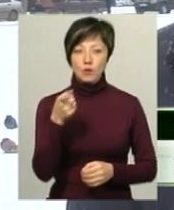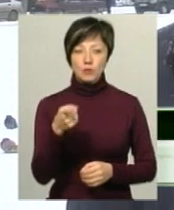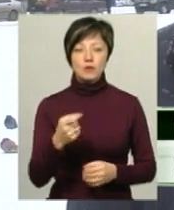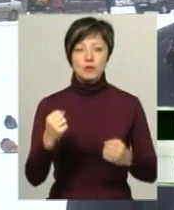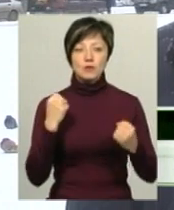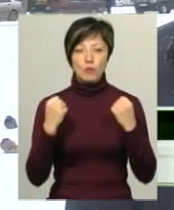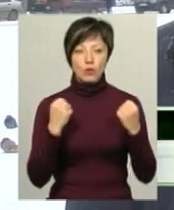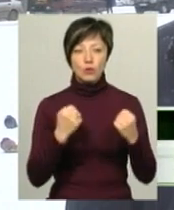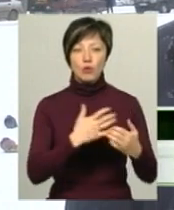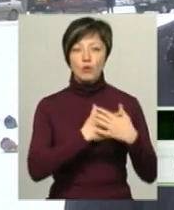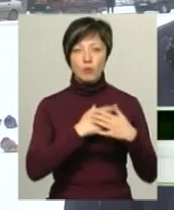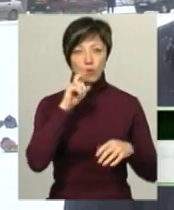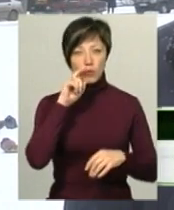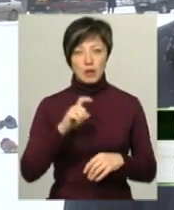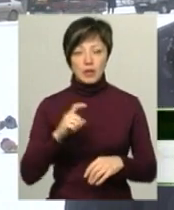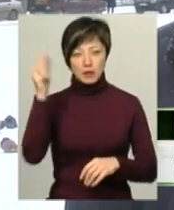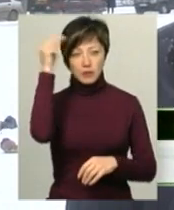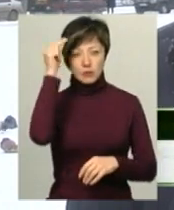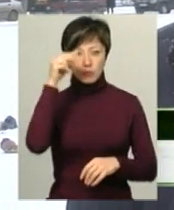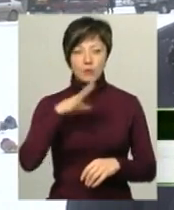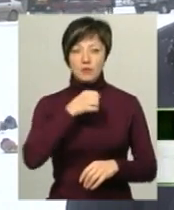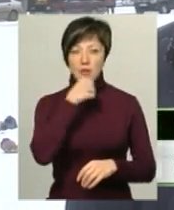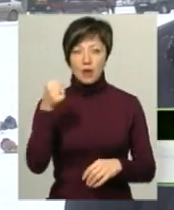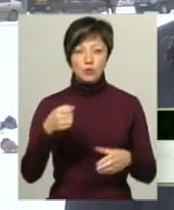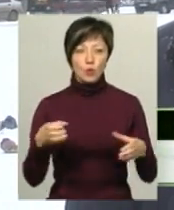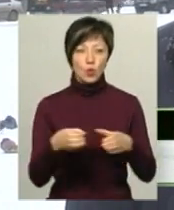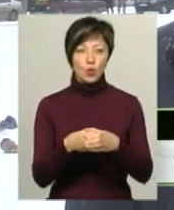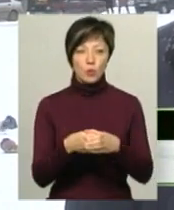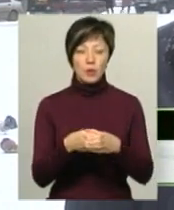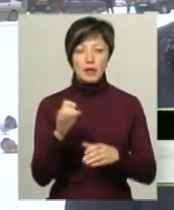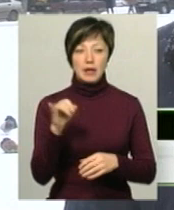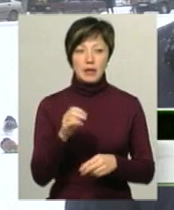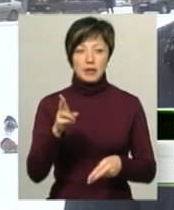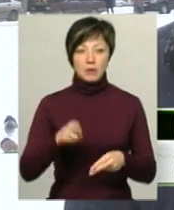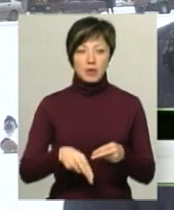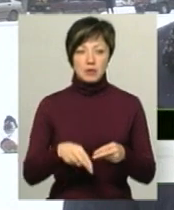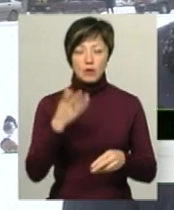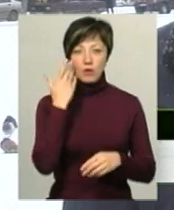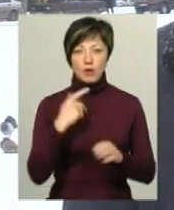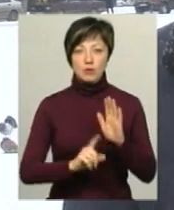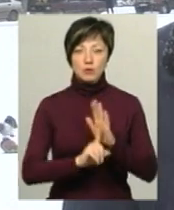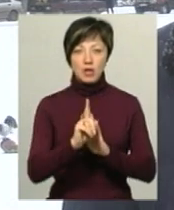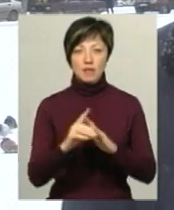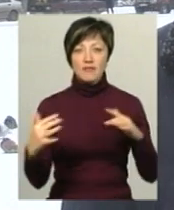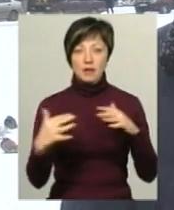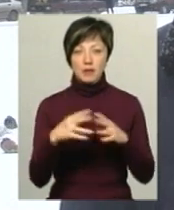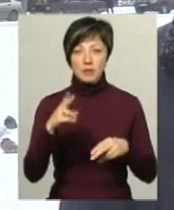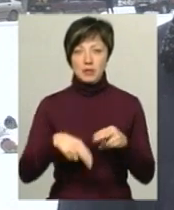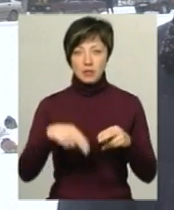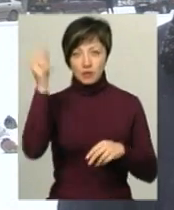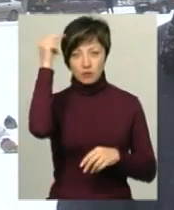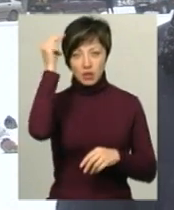любив країну. Він навчався, був старостою групи, і вже наприкінці, коли розпочалася війна, наприкінці